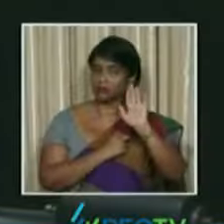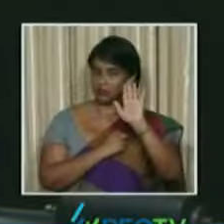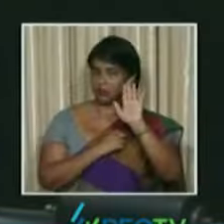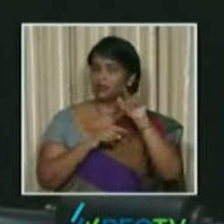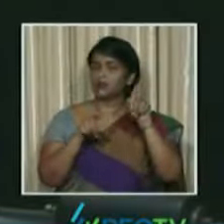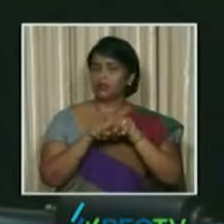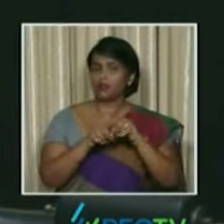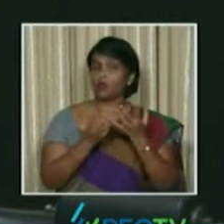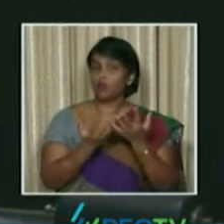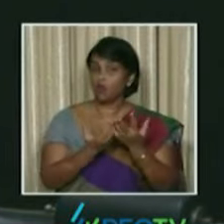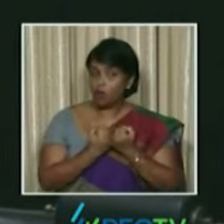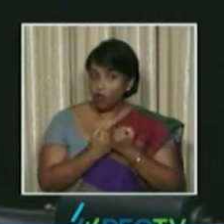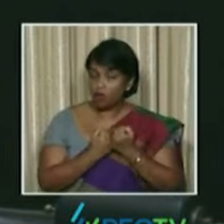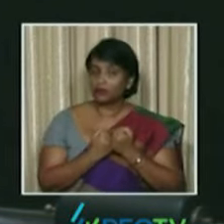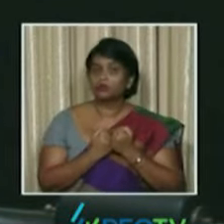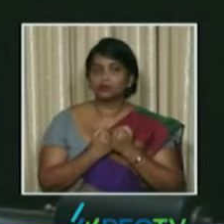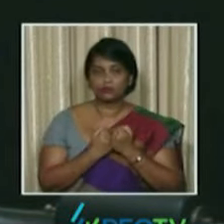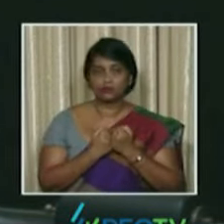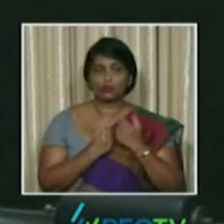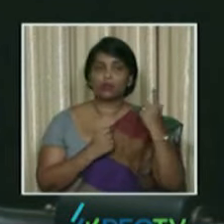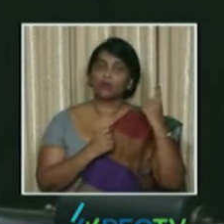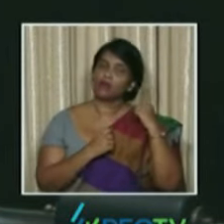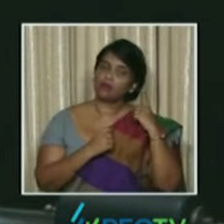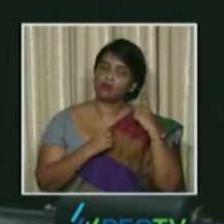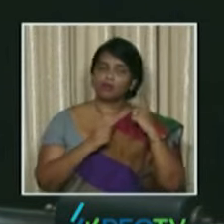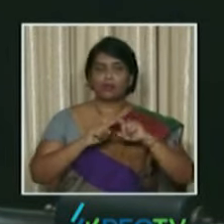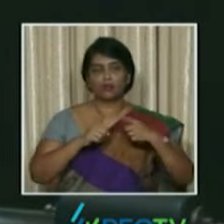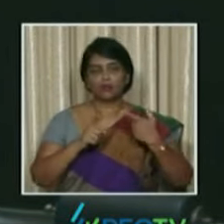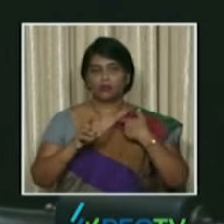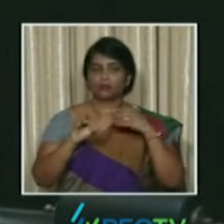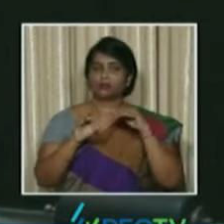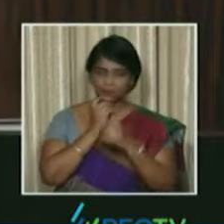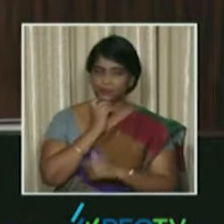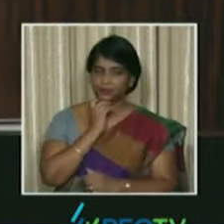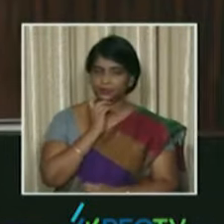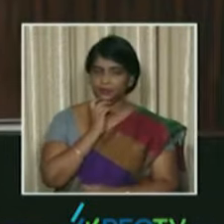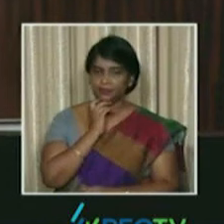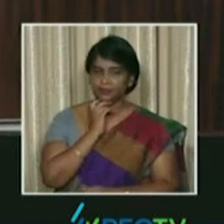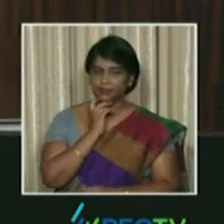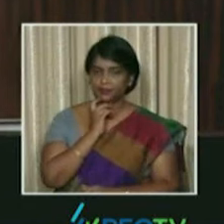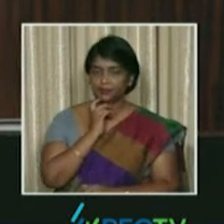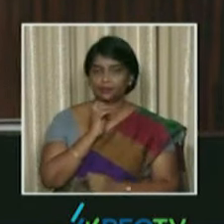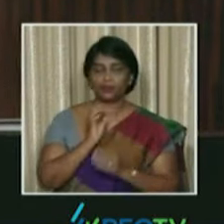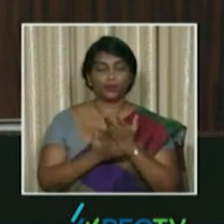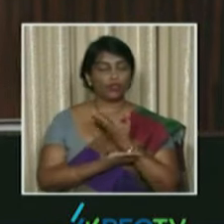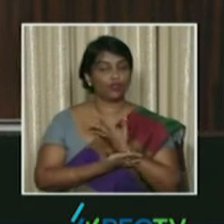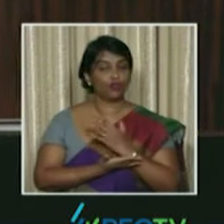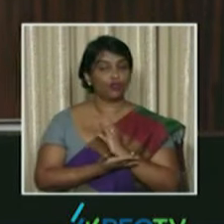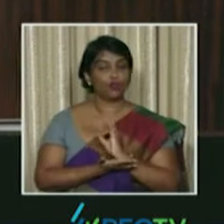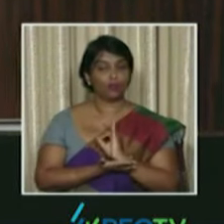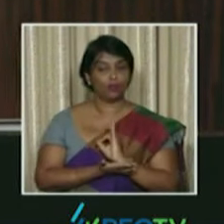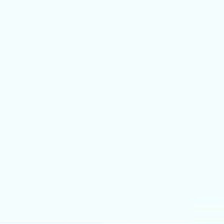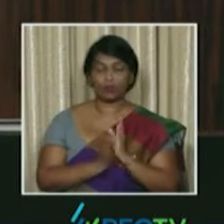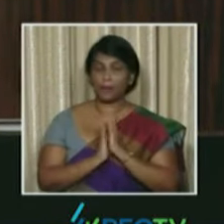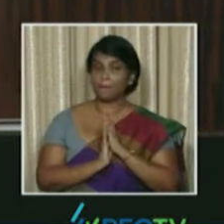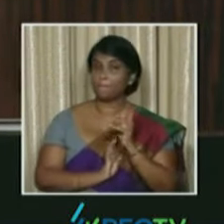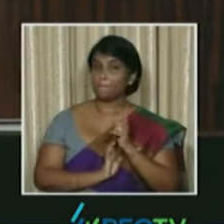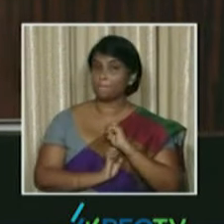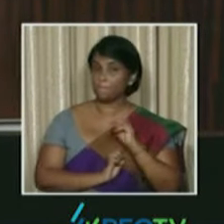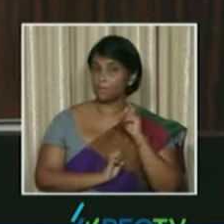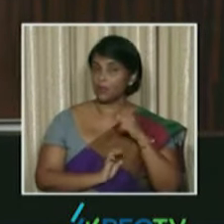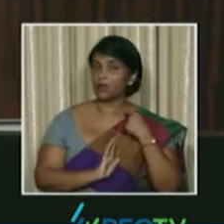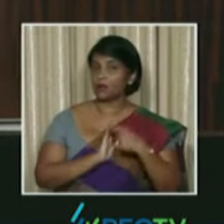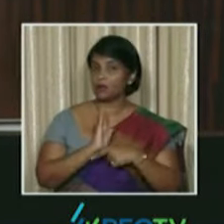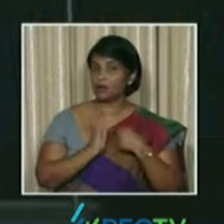තියෙනවා. අවශ්‍යතාවයක් තියෙනවා නම් ඒකට හමුදාව හෝ වෙනත් කාරණ ලෞතුරා බුදුරජාණන් වහන්සේගේ ධර්මය